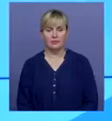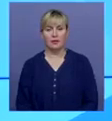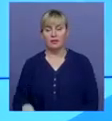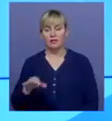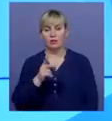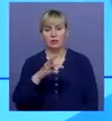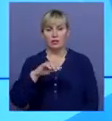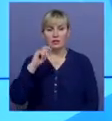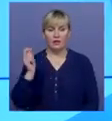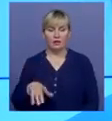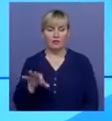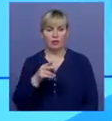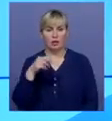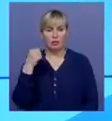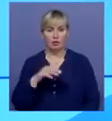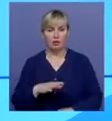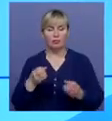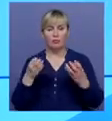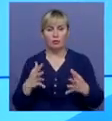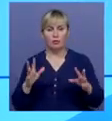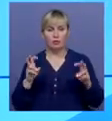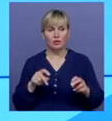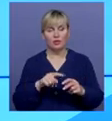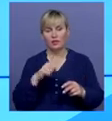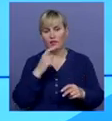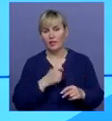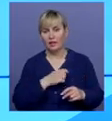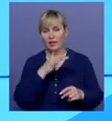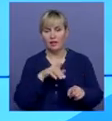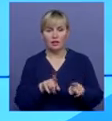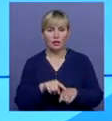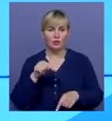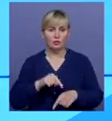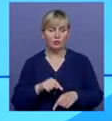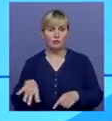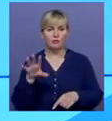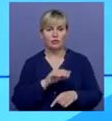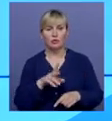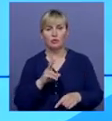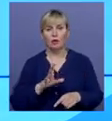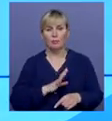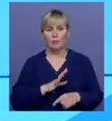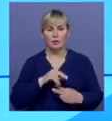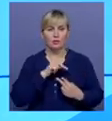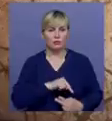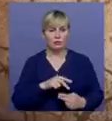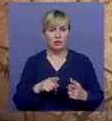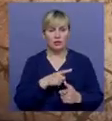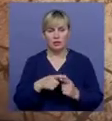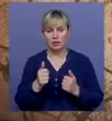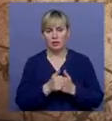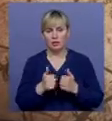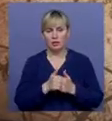«Все для фронта, все для победы» – не просто лозунг тех военных лет. Так чувствовали все, кто был в тылу или на передовой,